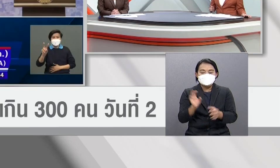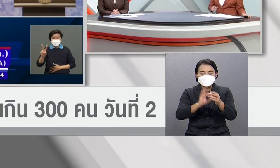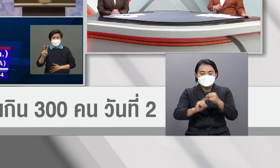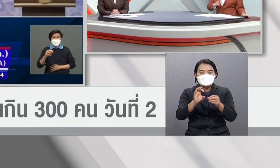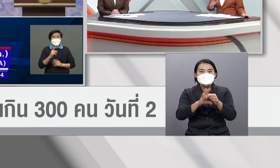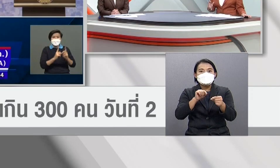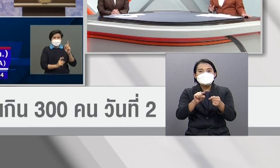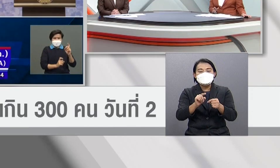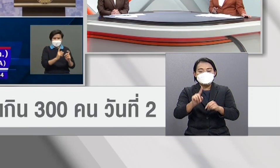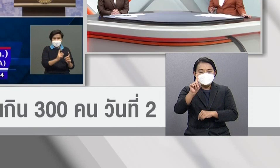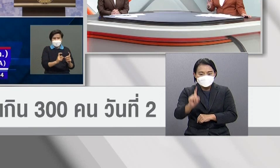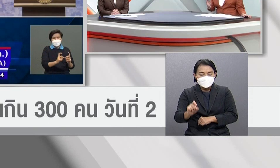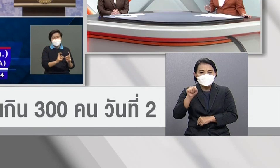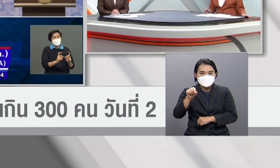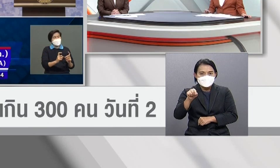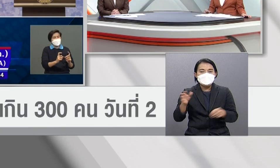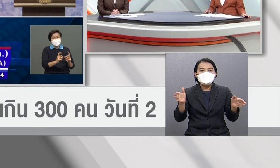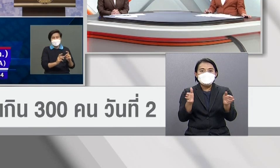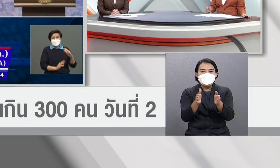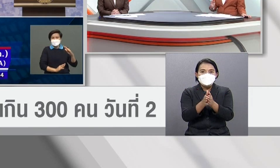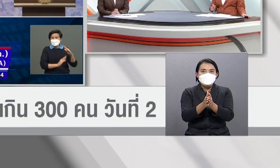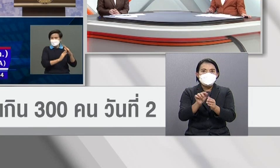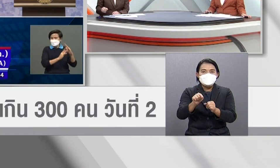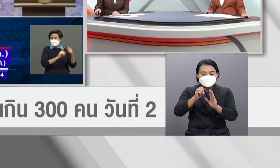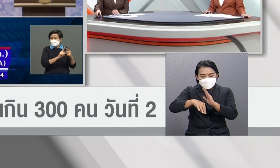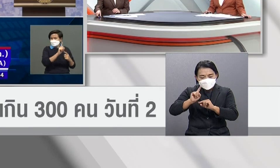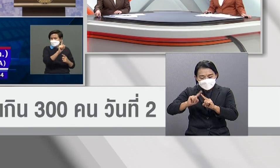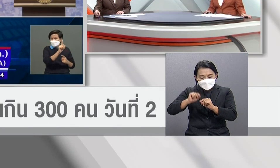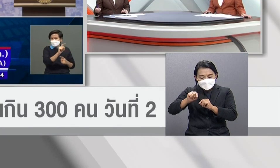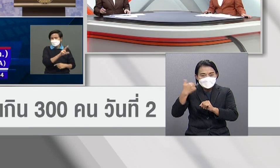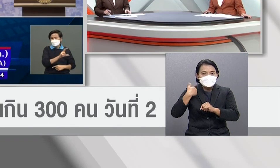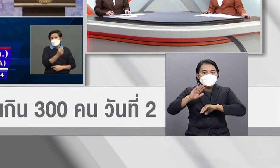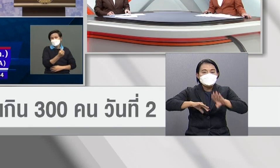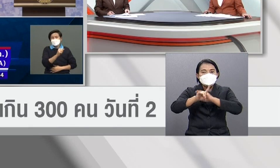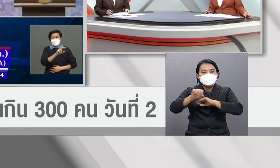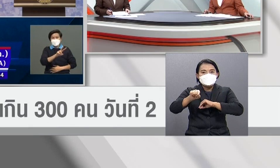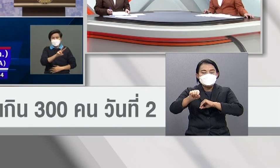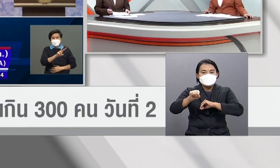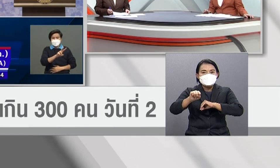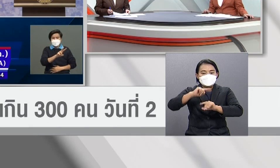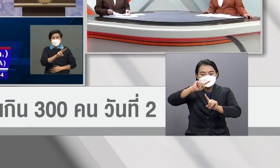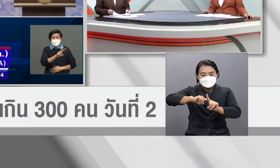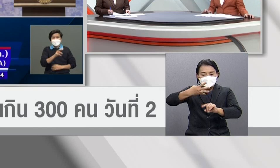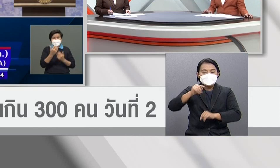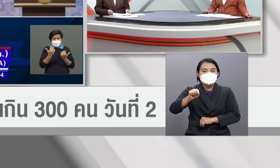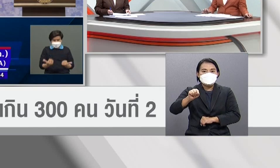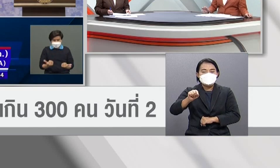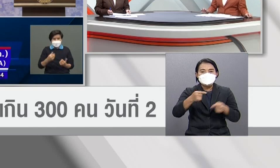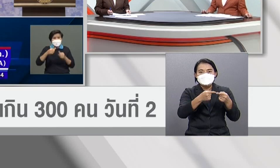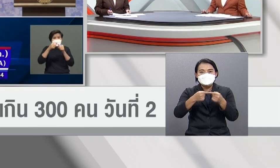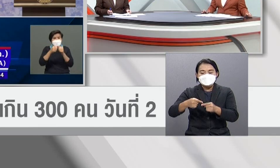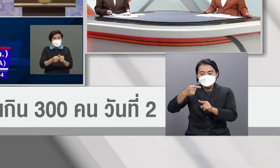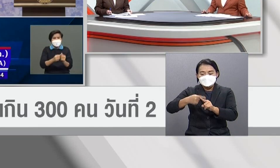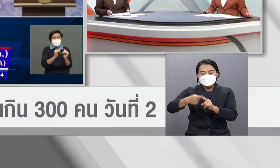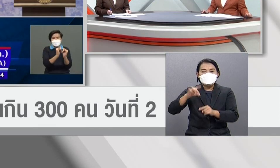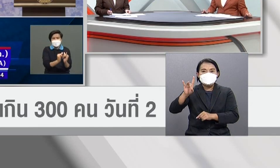ที่มีการรวมตกห่นมากวา 100 คนด้วยจากทั้งเดือนเมสายน มาจนถึงต้นเดอนสิงหาคมเลยแต่วาวในวันน